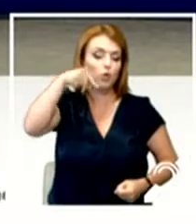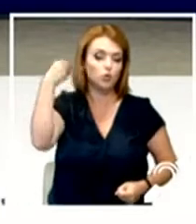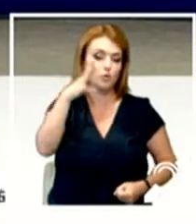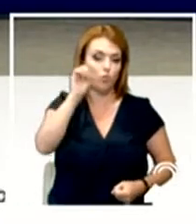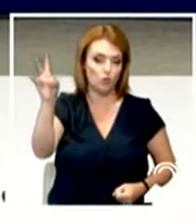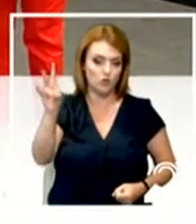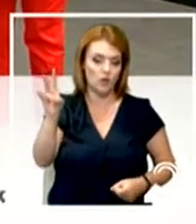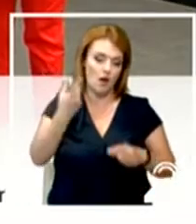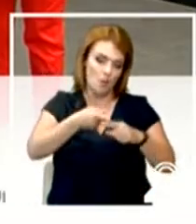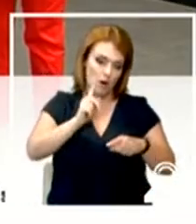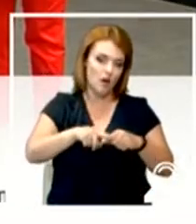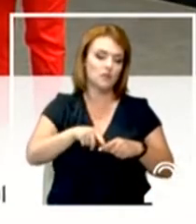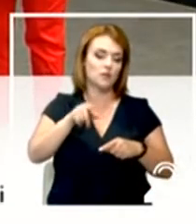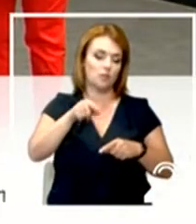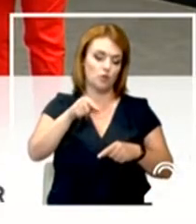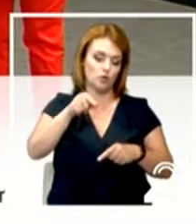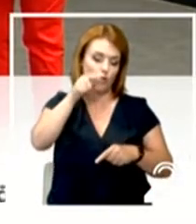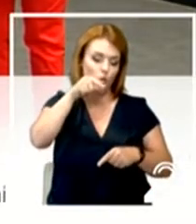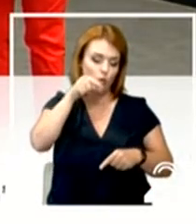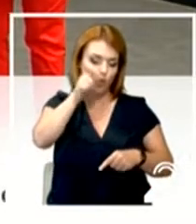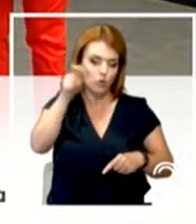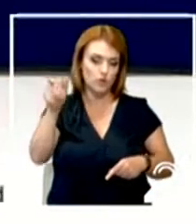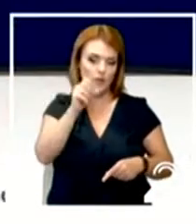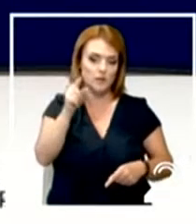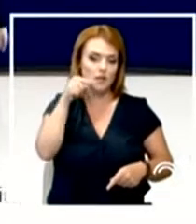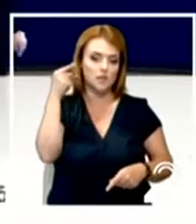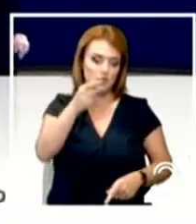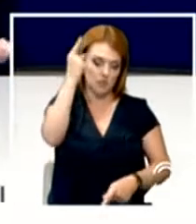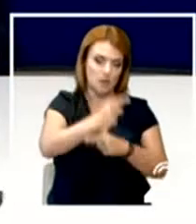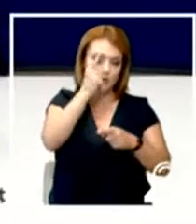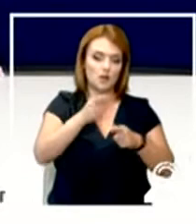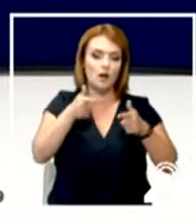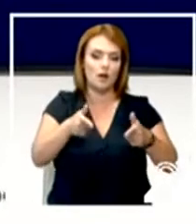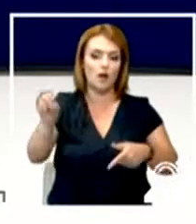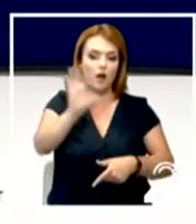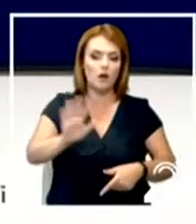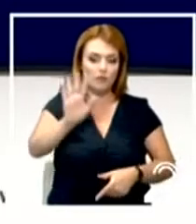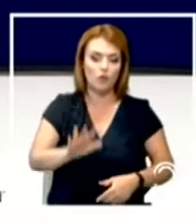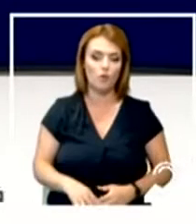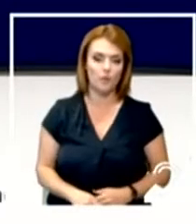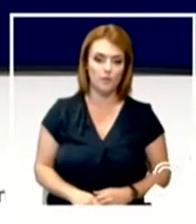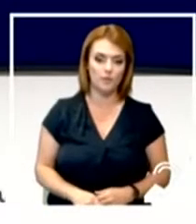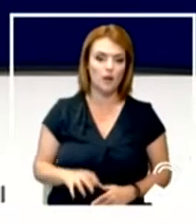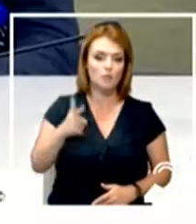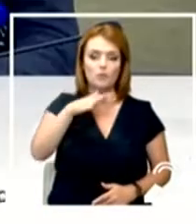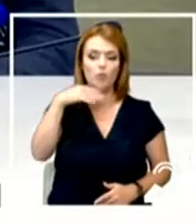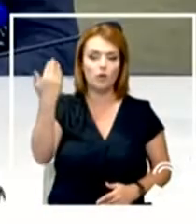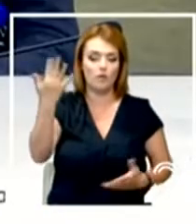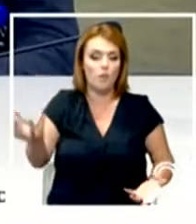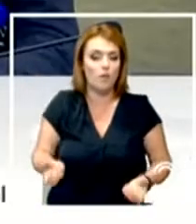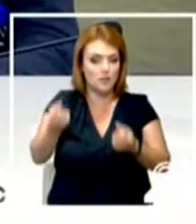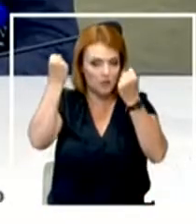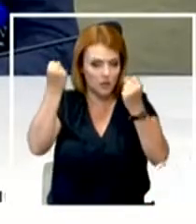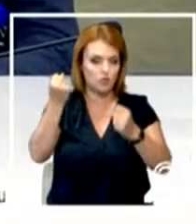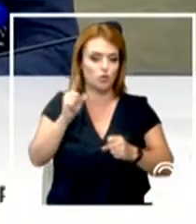care le propun trebuie să se regăsească pe agenda reuniunii de săptămâna viitoare a Consiliului Uniunii Europene pentru Afaceri Externe. Scrisoarea a fost